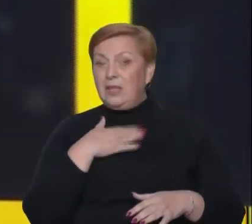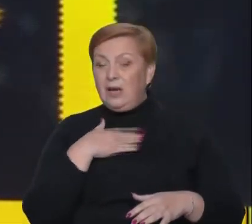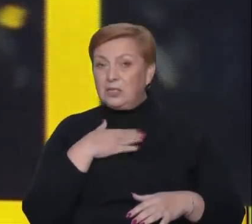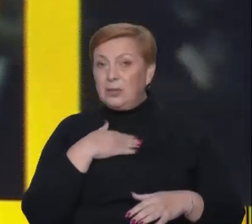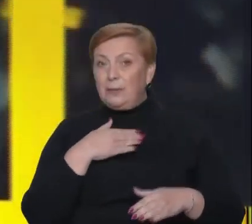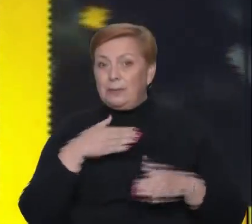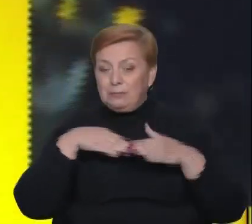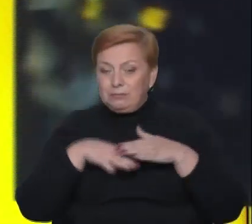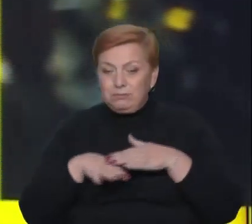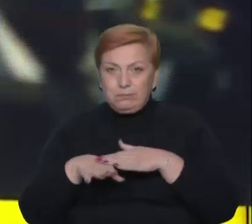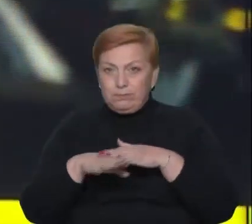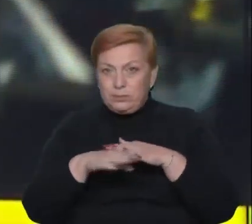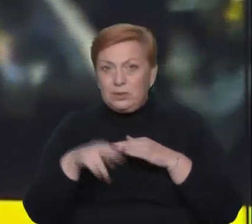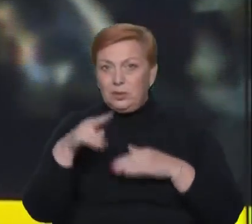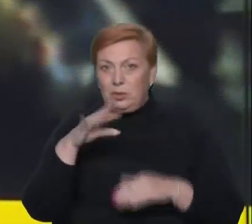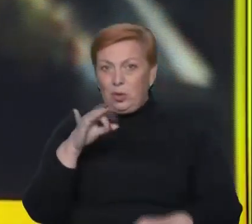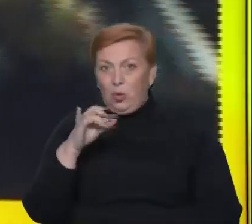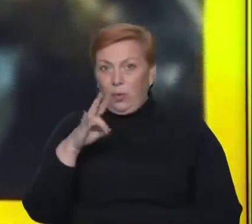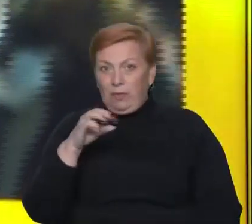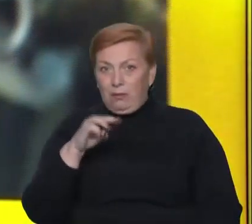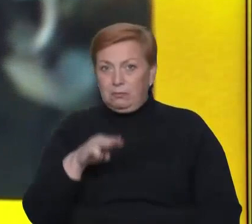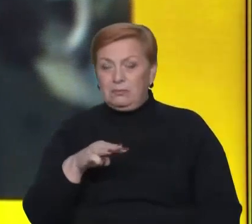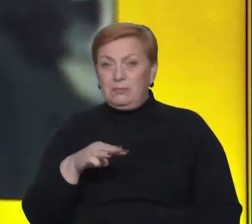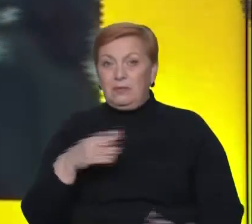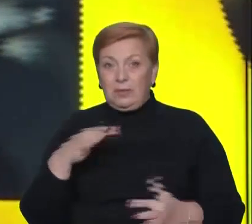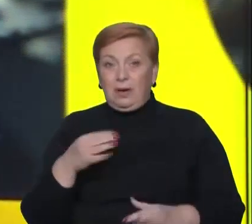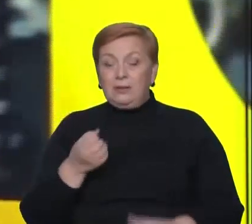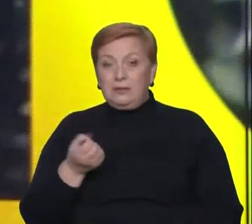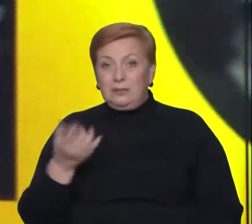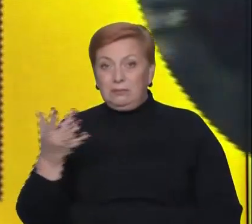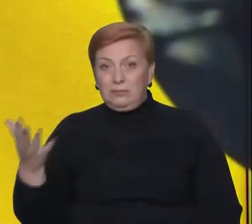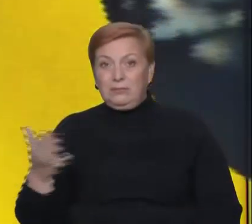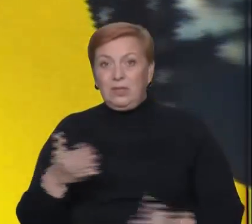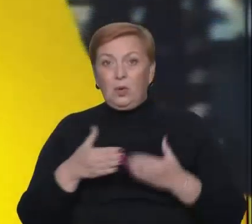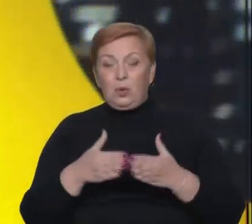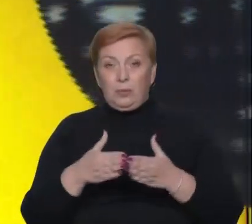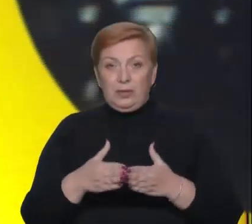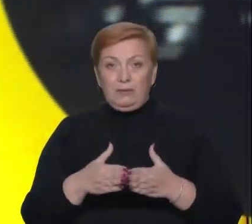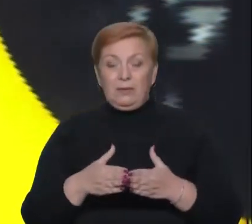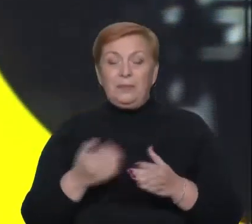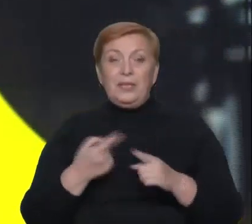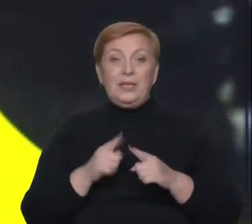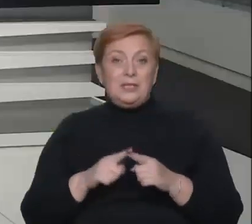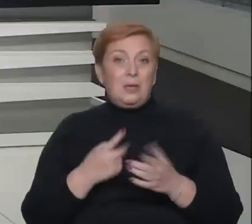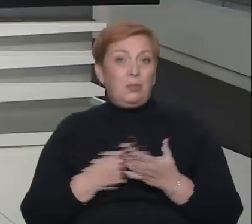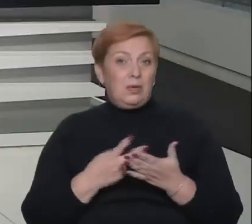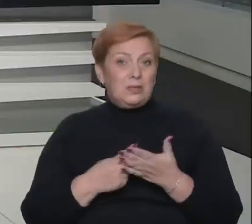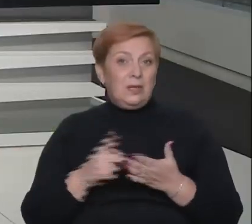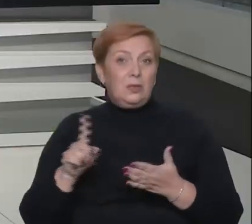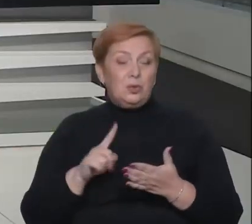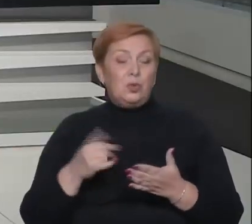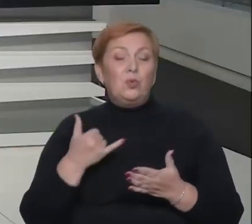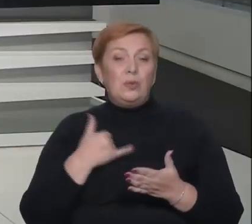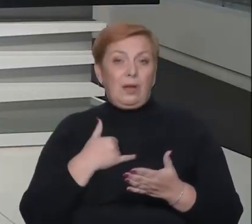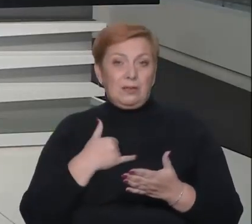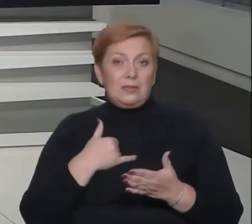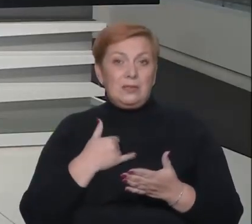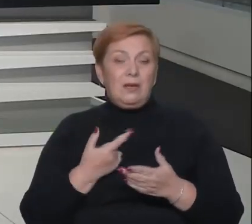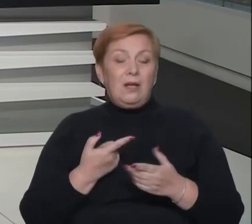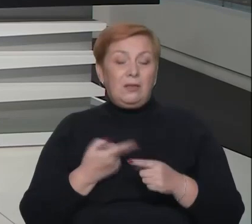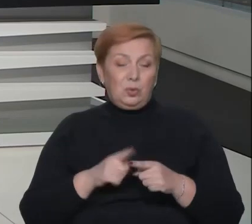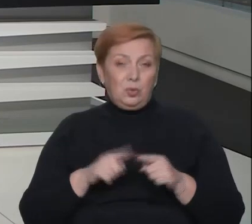що в цьому напрямку ми відпрацювали гарантовано на 100%. І щоправда, нам є куди ще